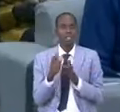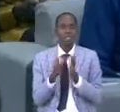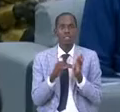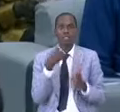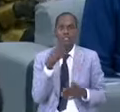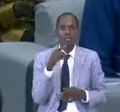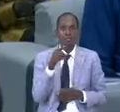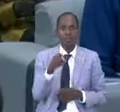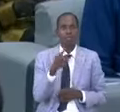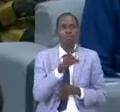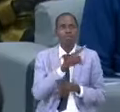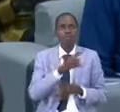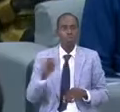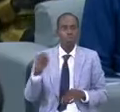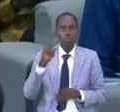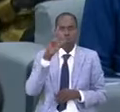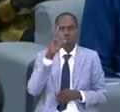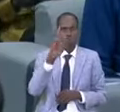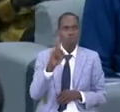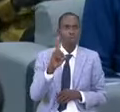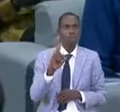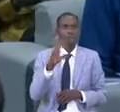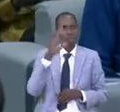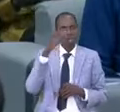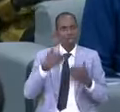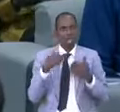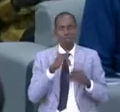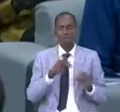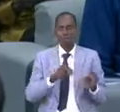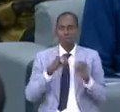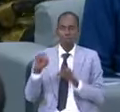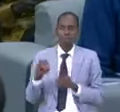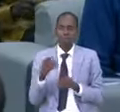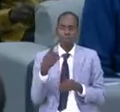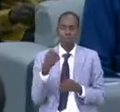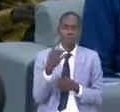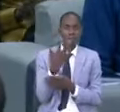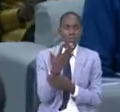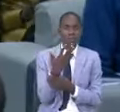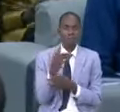en arrière et regarde en arrière n'est